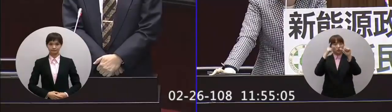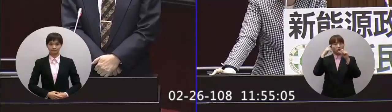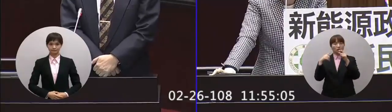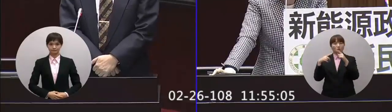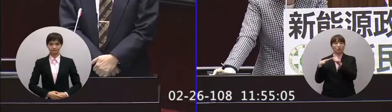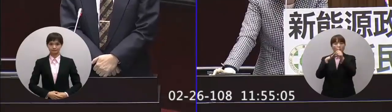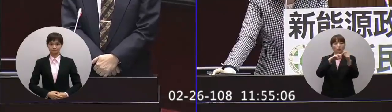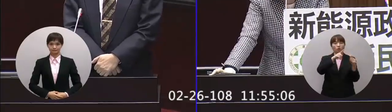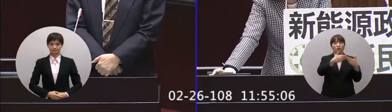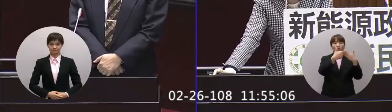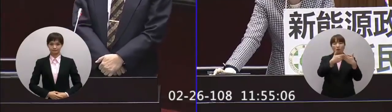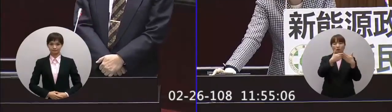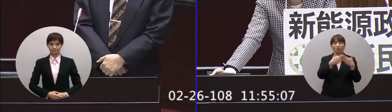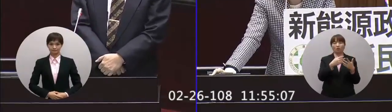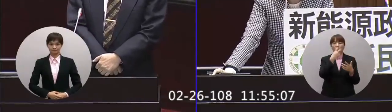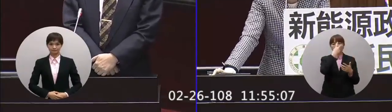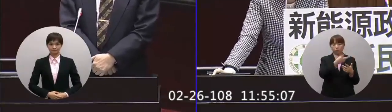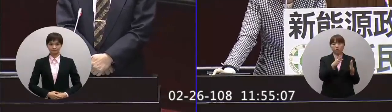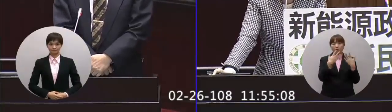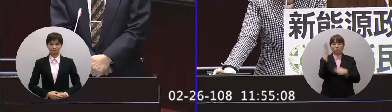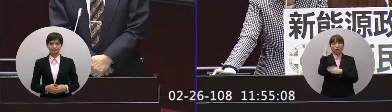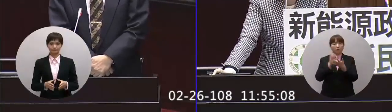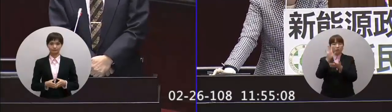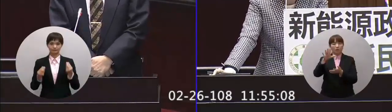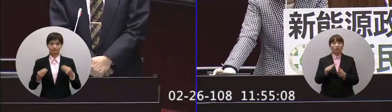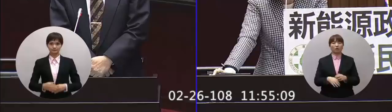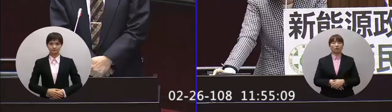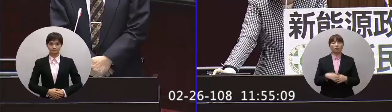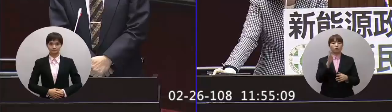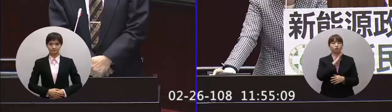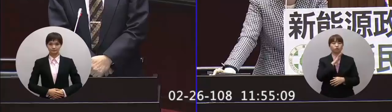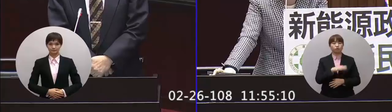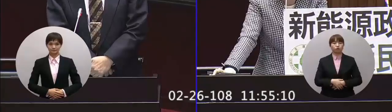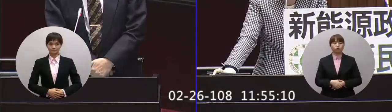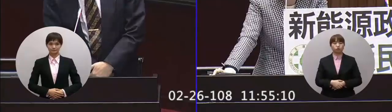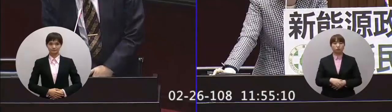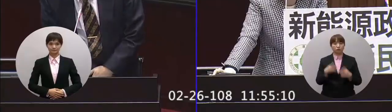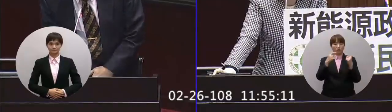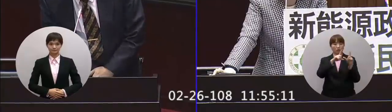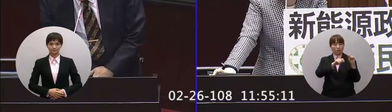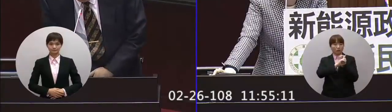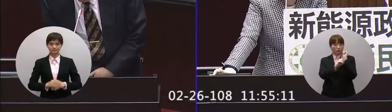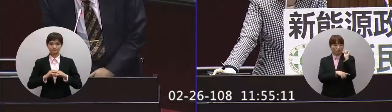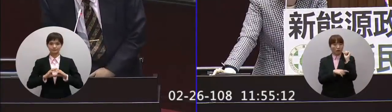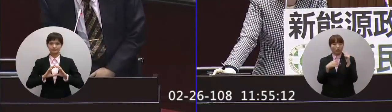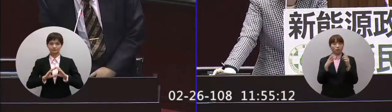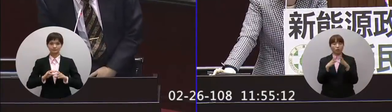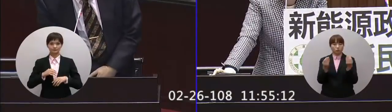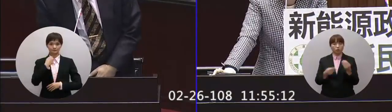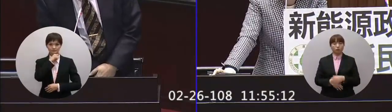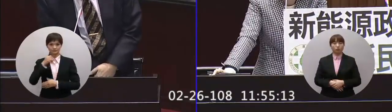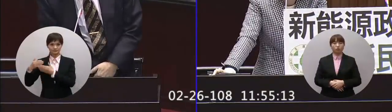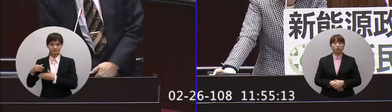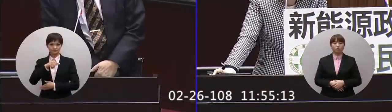大陆的话，要不要跟政府报备？ 不用。 不用，依照国家机密保护法也不用。 依照两岸人民